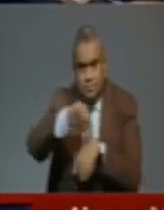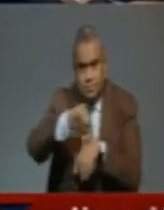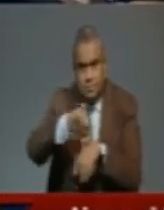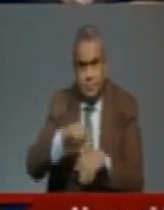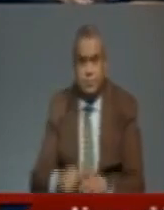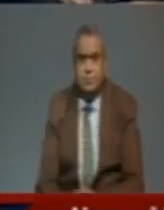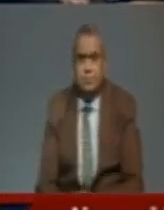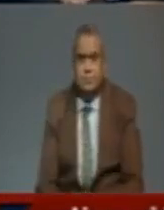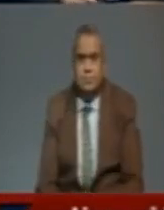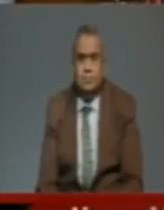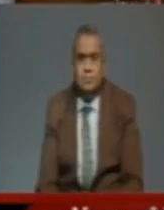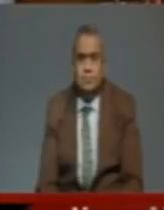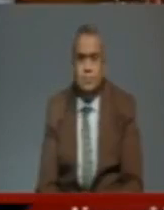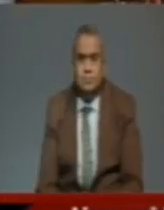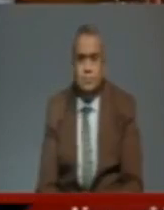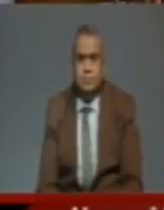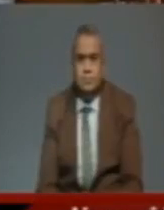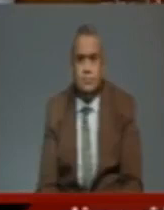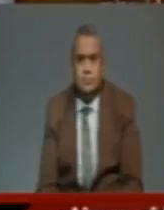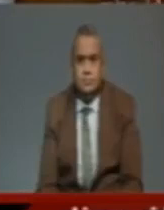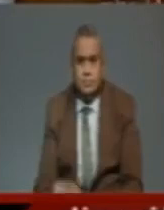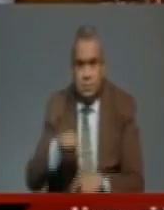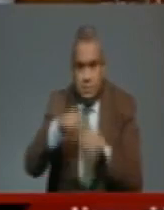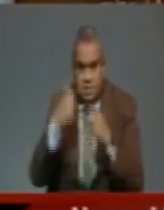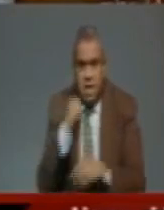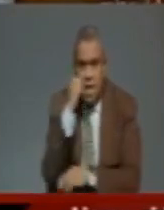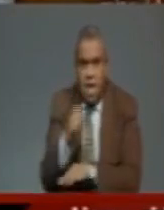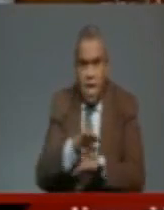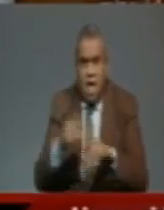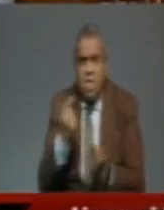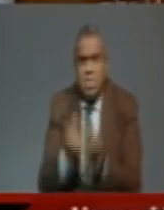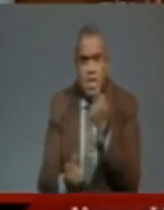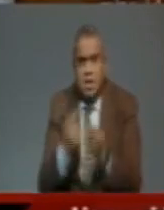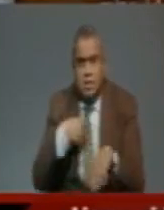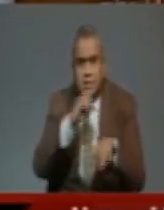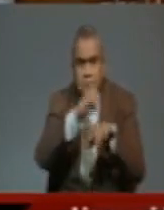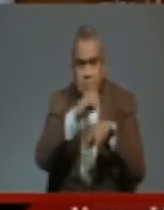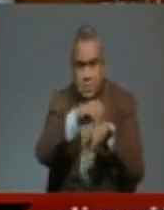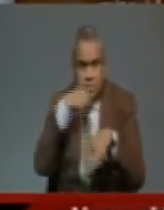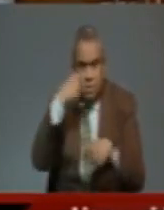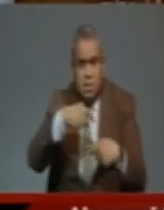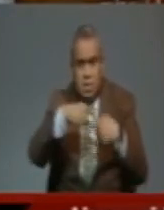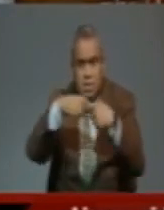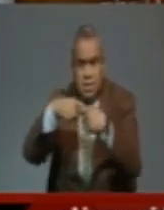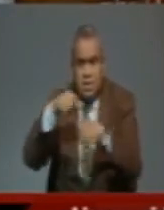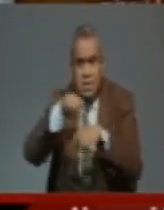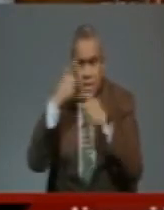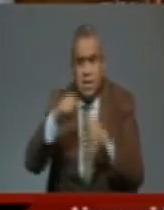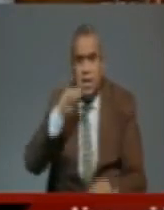دي الارض الزراعيه دي ايوه فندم، فكامل قلت له كامل ما تشوف مع اشقائنا في دمياط ان هم